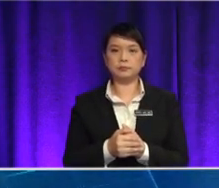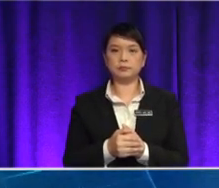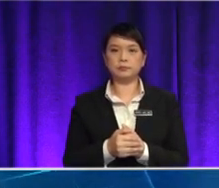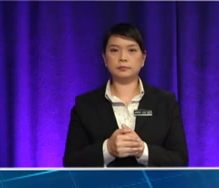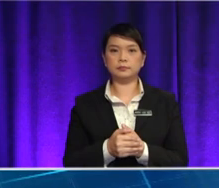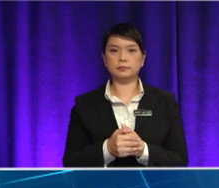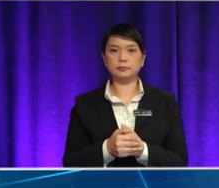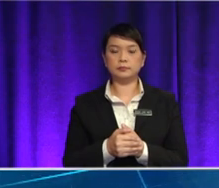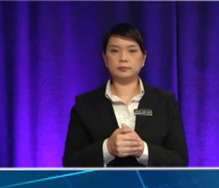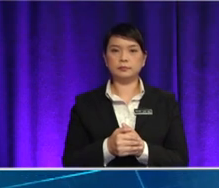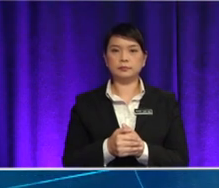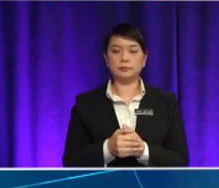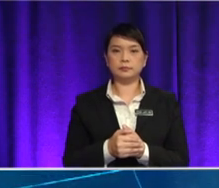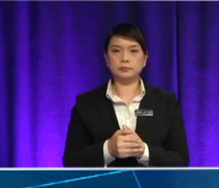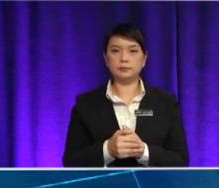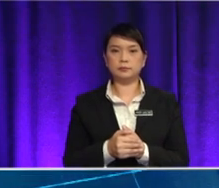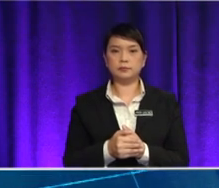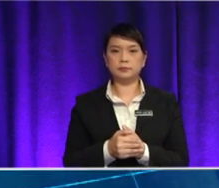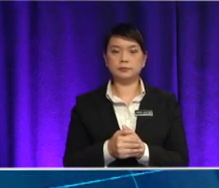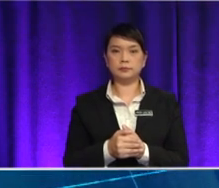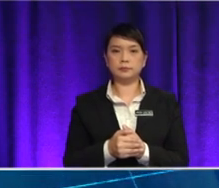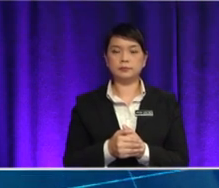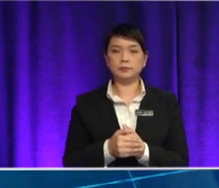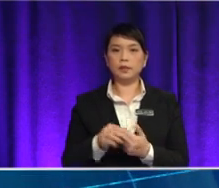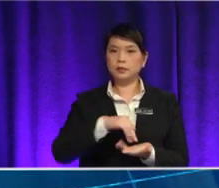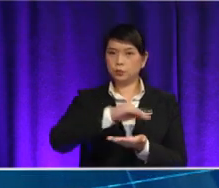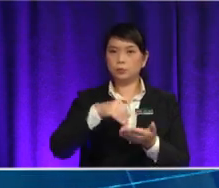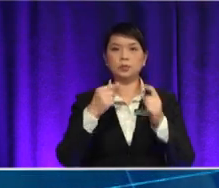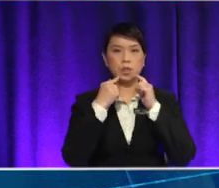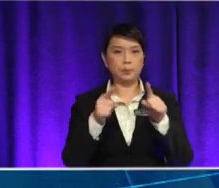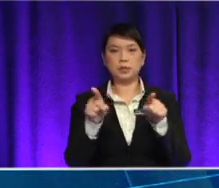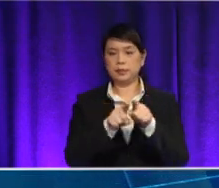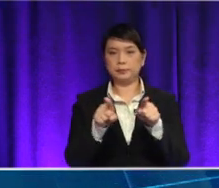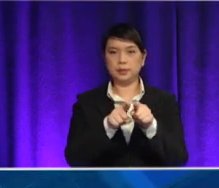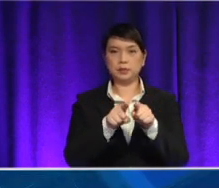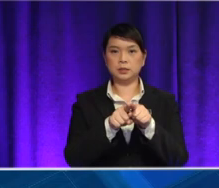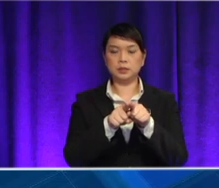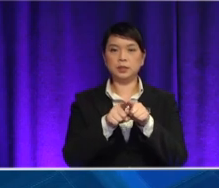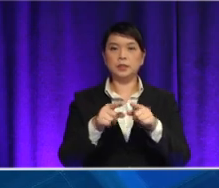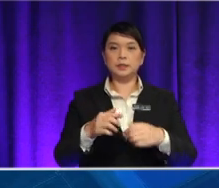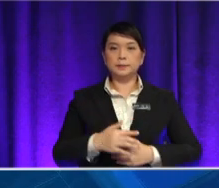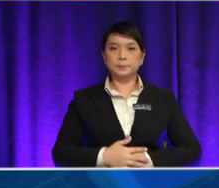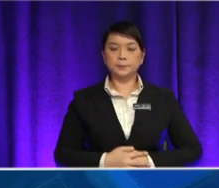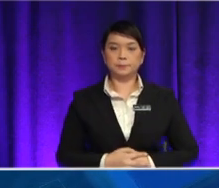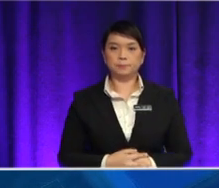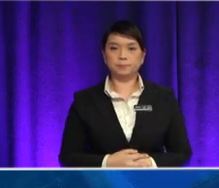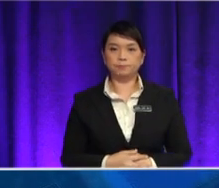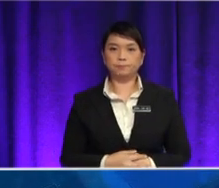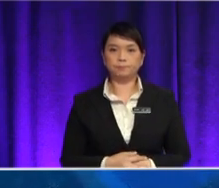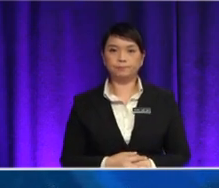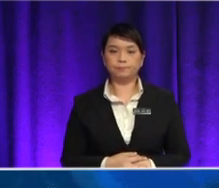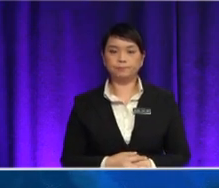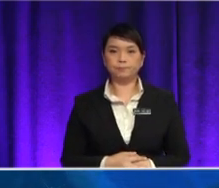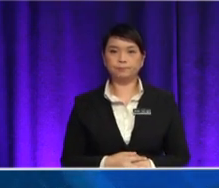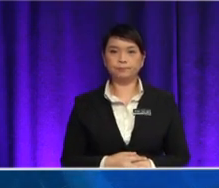23. 38. Semua sama setakat ini. 53, 68 dan juga 83. Kita lihat